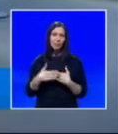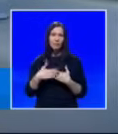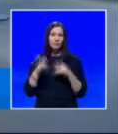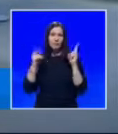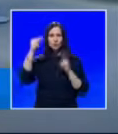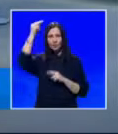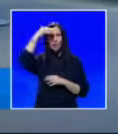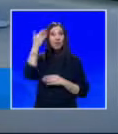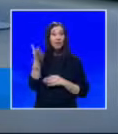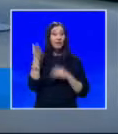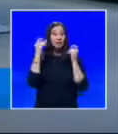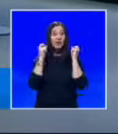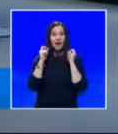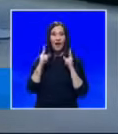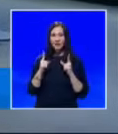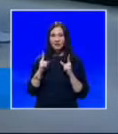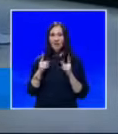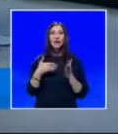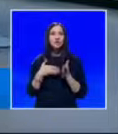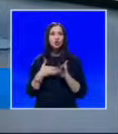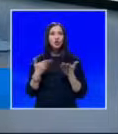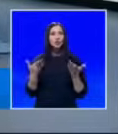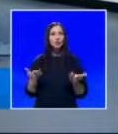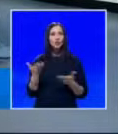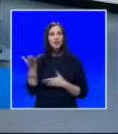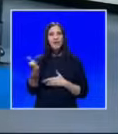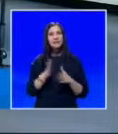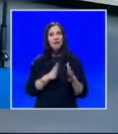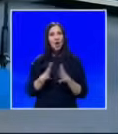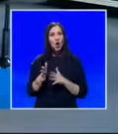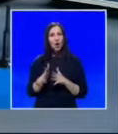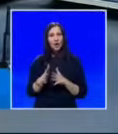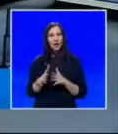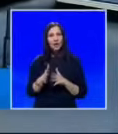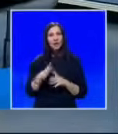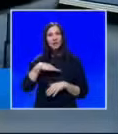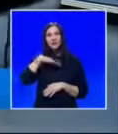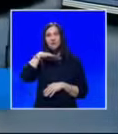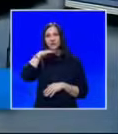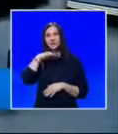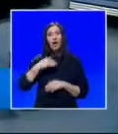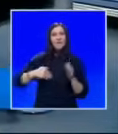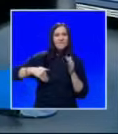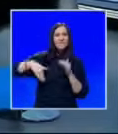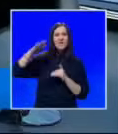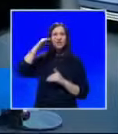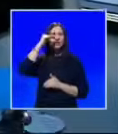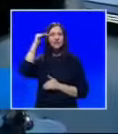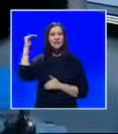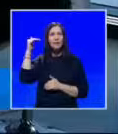ППДБ, от тяхната реакция. Защото тези хора стигнаха до висша степен